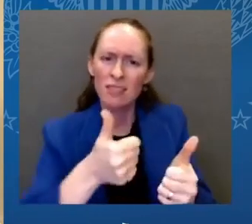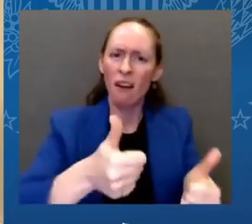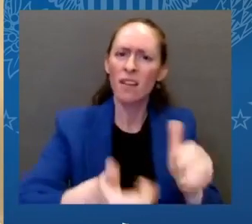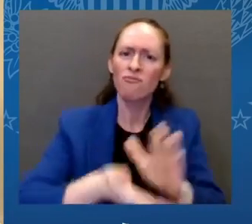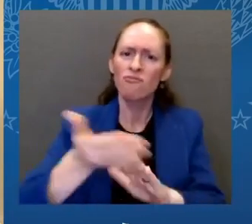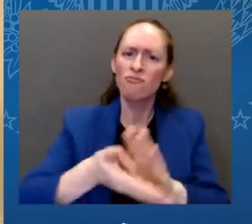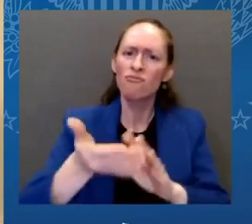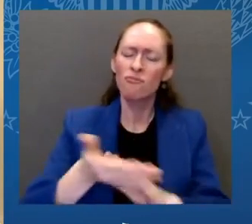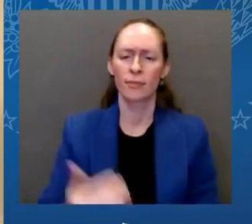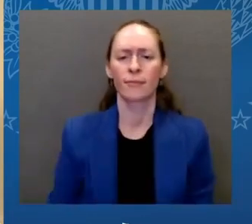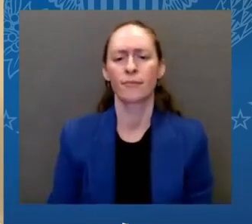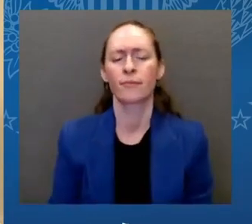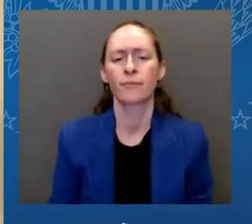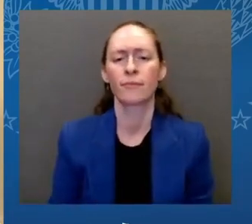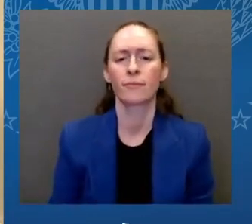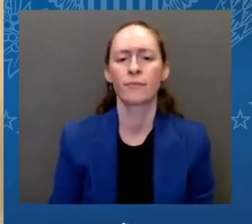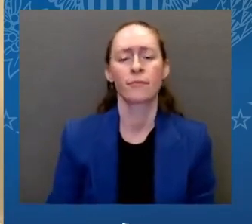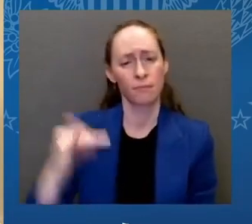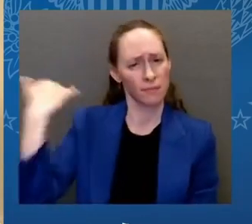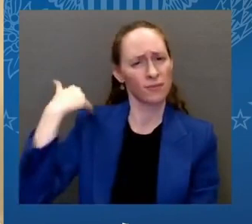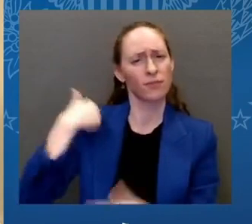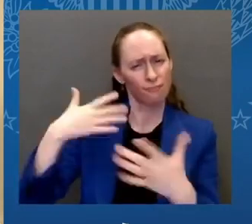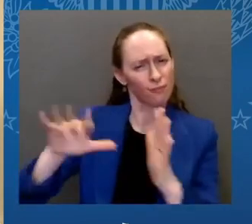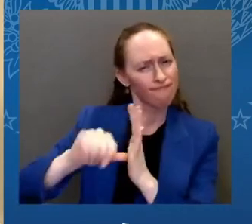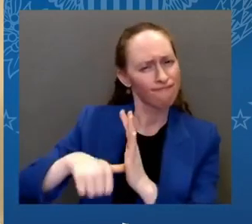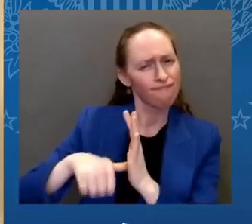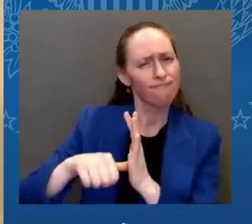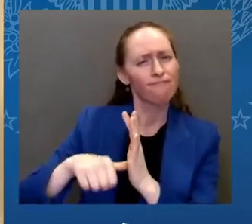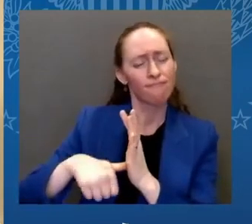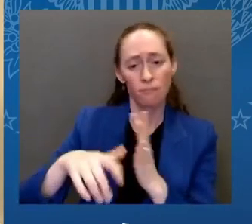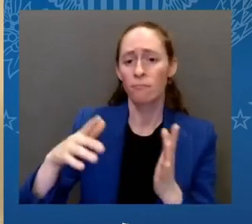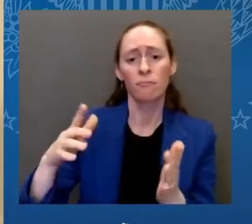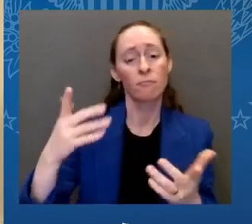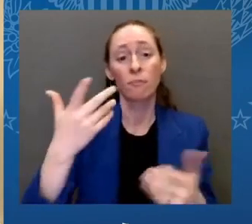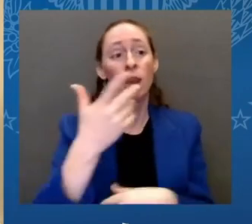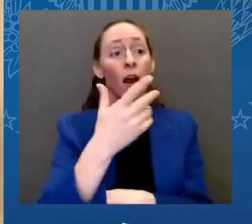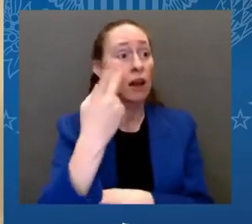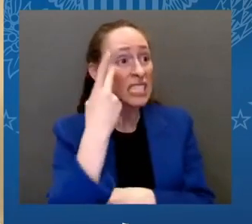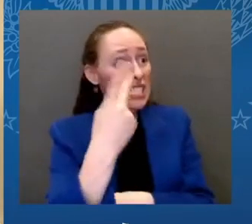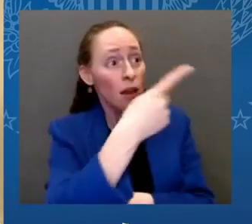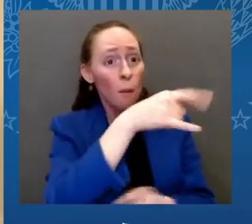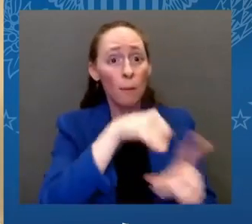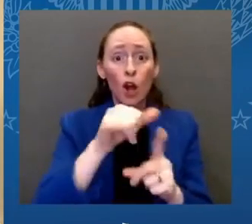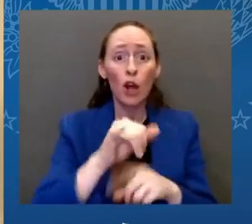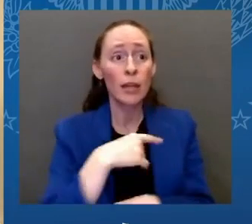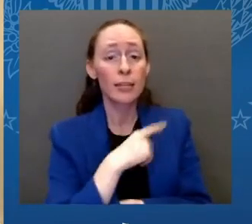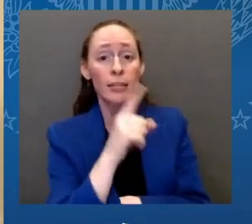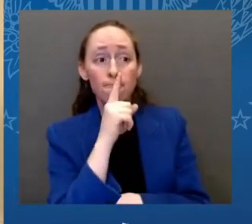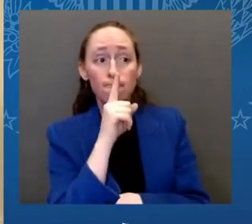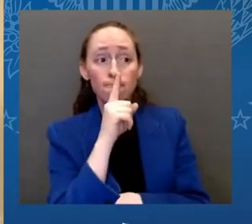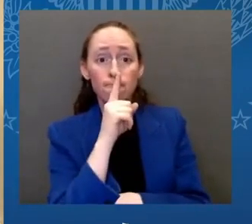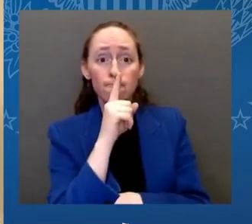заїхав танками на територію України, що американці будуть протистояти злочинцям,